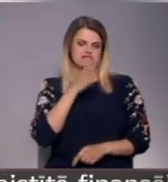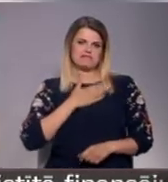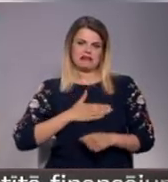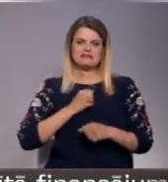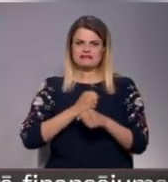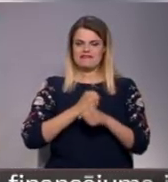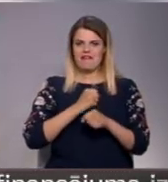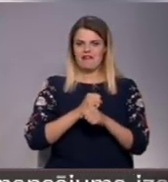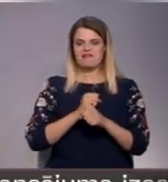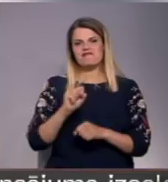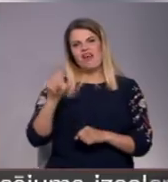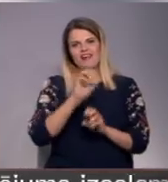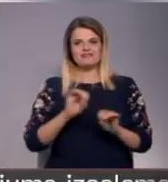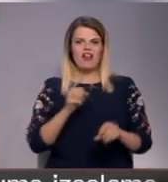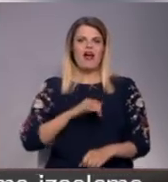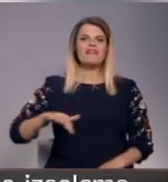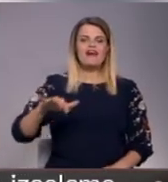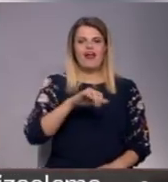darbību. Un plašāk Latgales kolēģi!